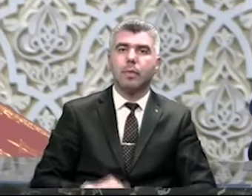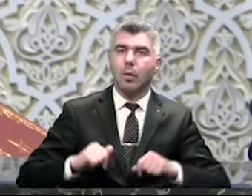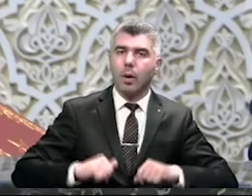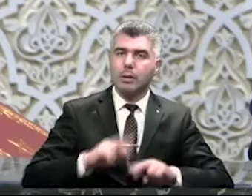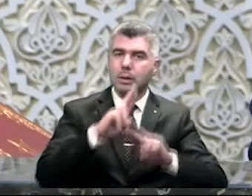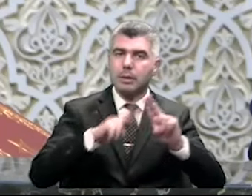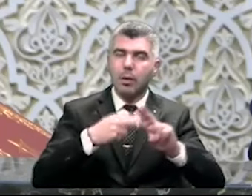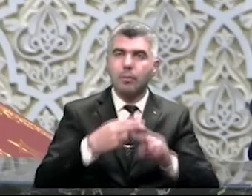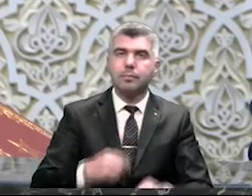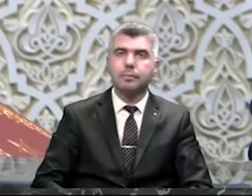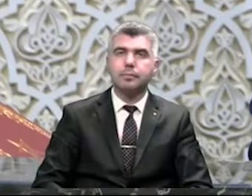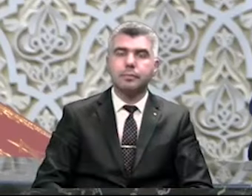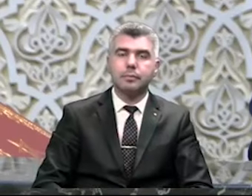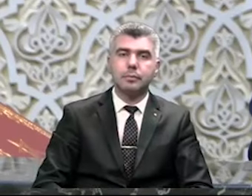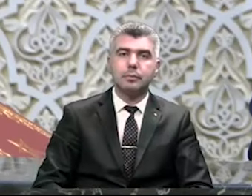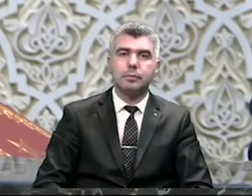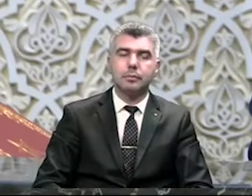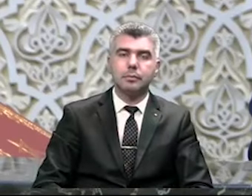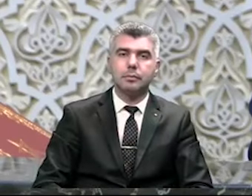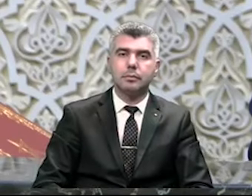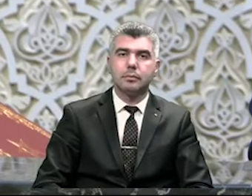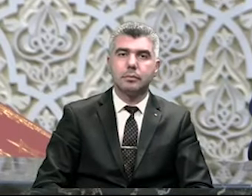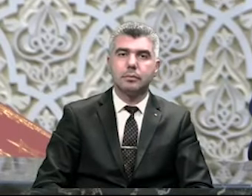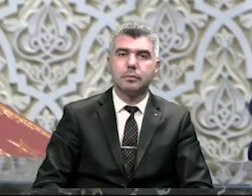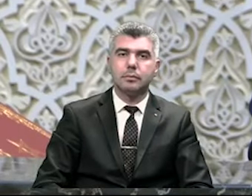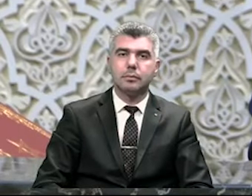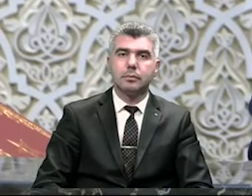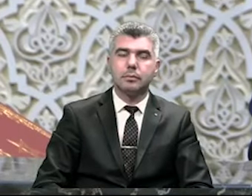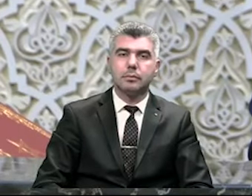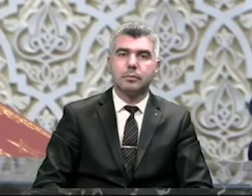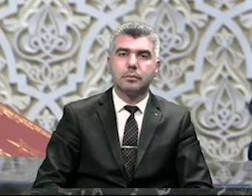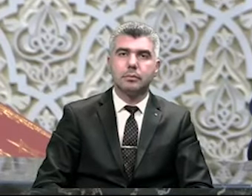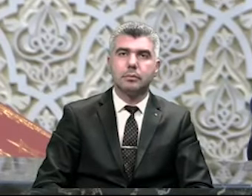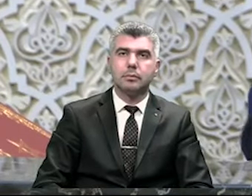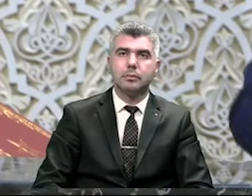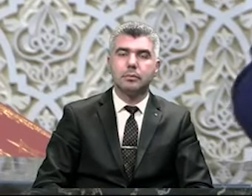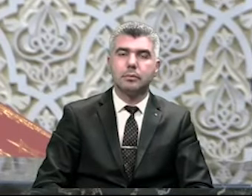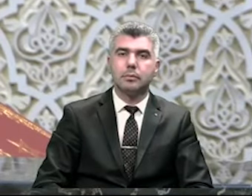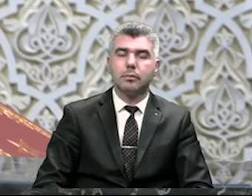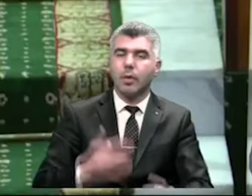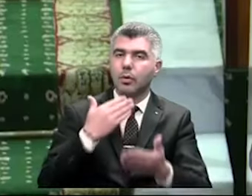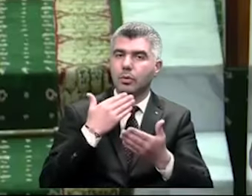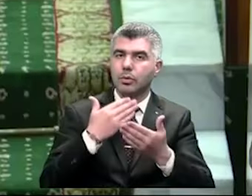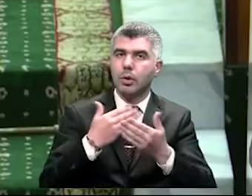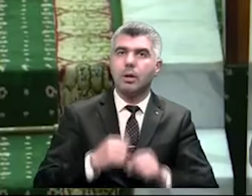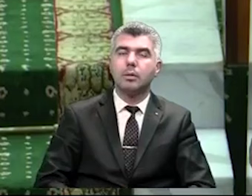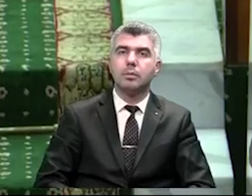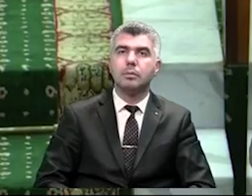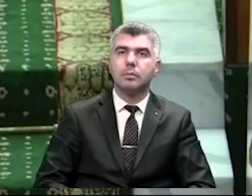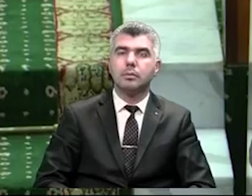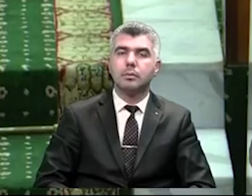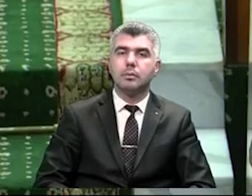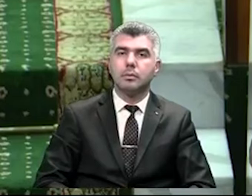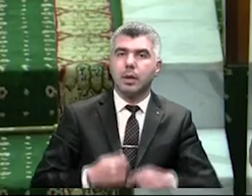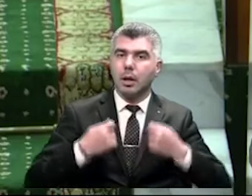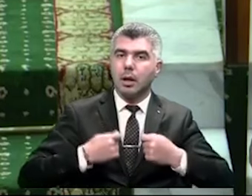الوزير التفاعل مع التقيب تفضلوا تفضل شكرا شكرا السيد شكرا